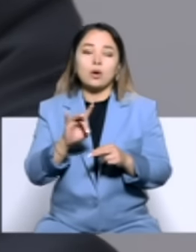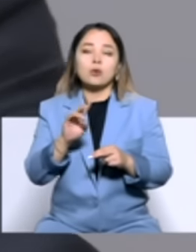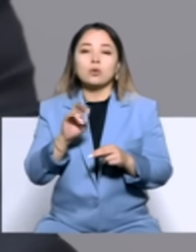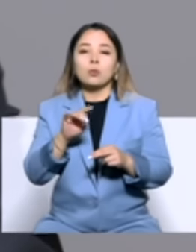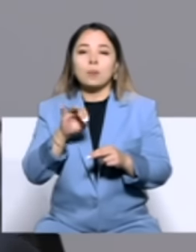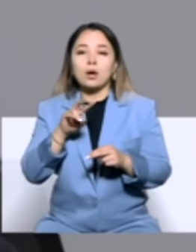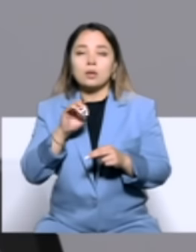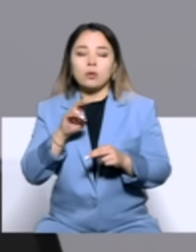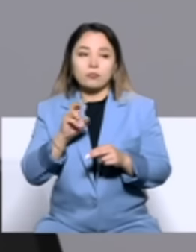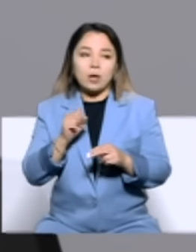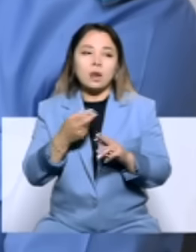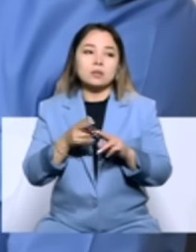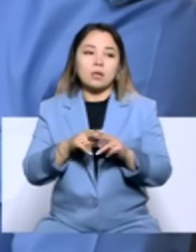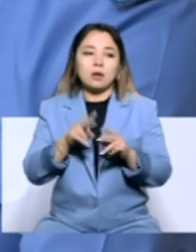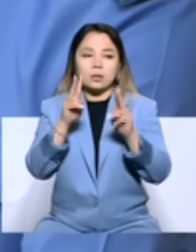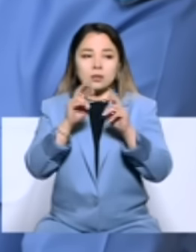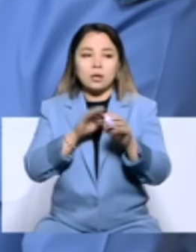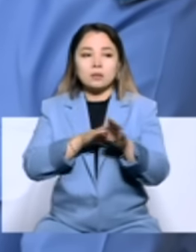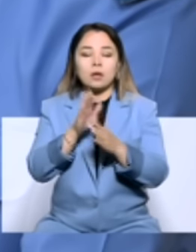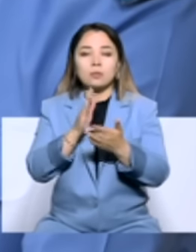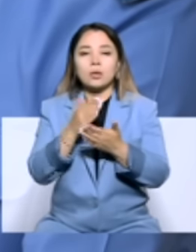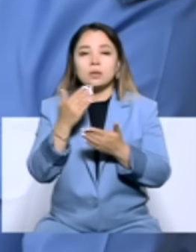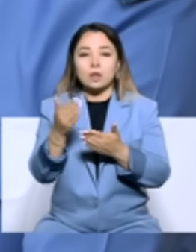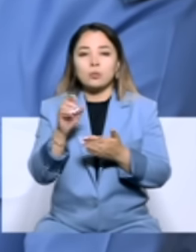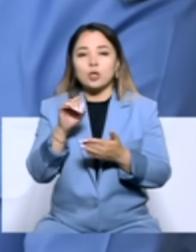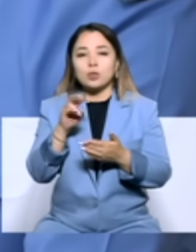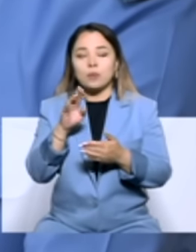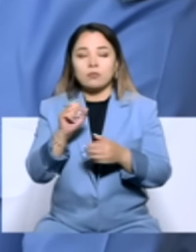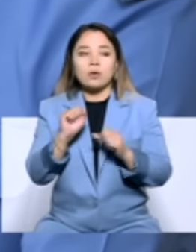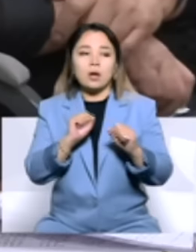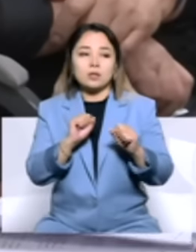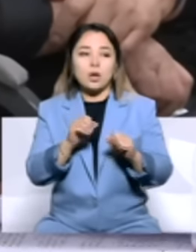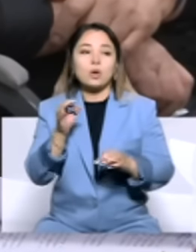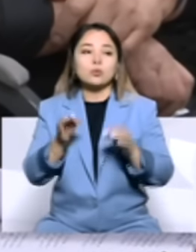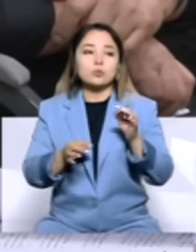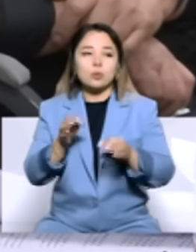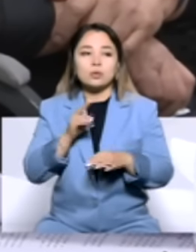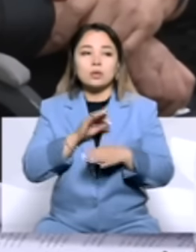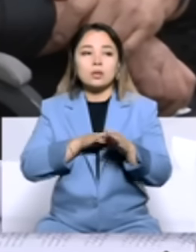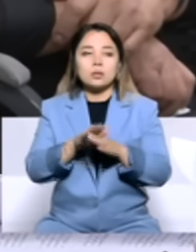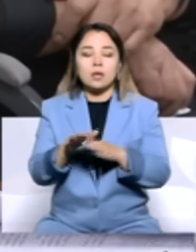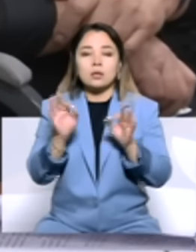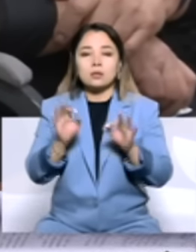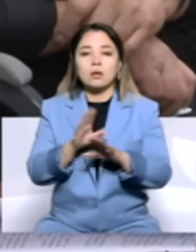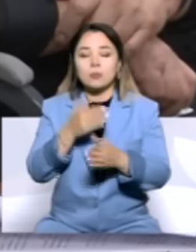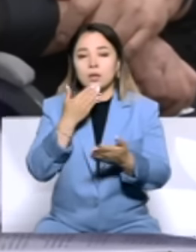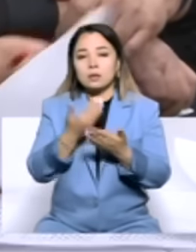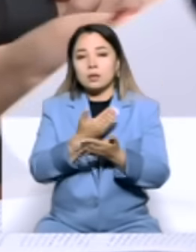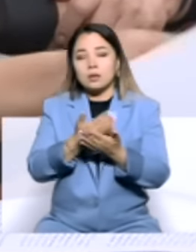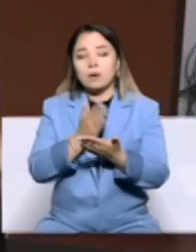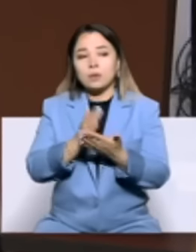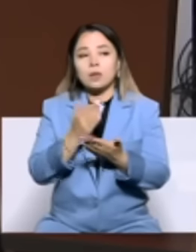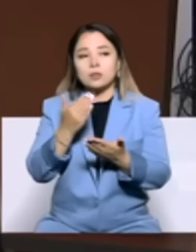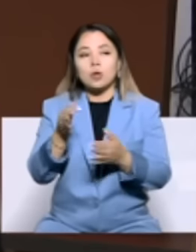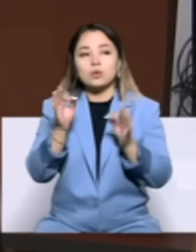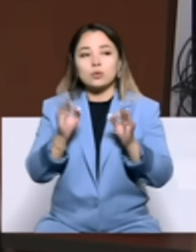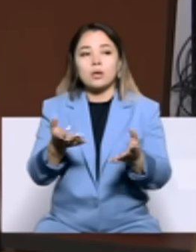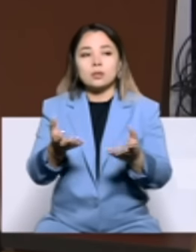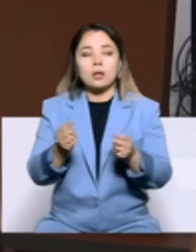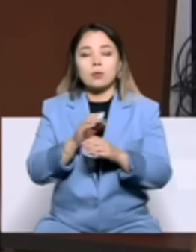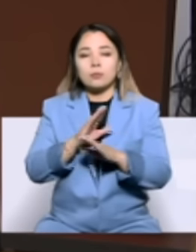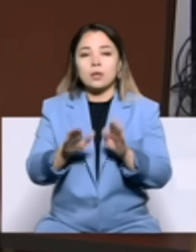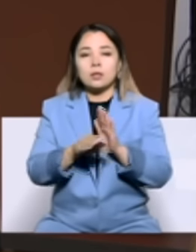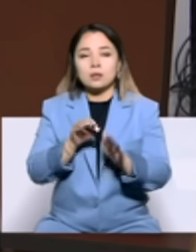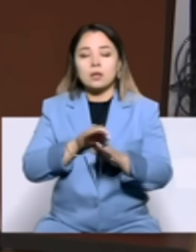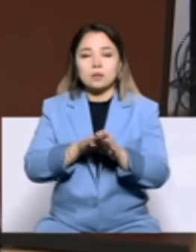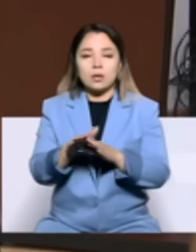Роза Нұрмұханова қарады. Бишімбаевтың адвокаттары судья істі дұрыс жүргізбет, алқабилер дұрыс таңдалмады деп